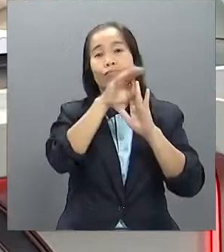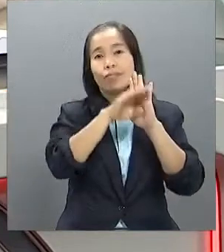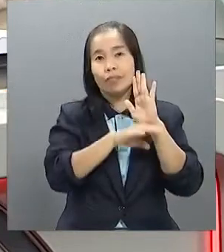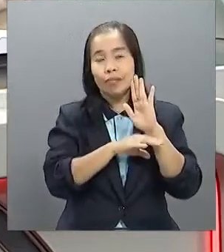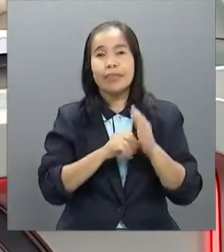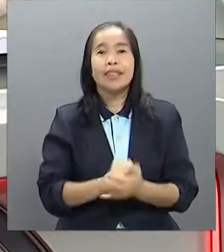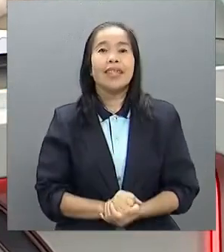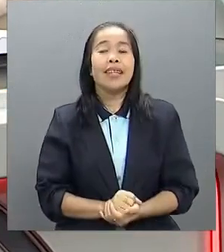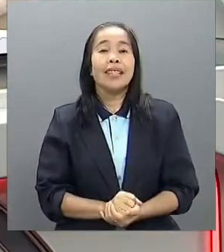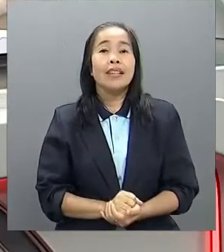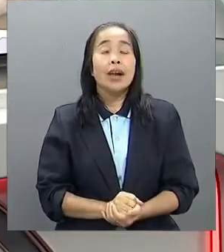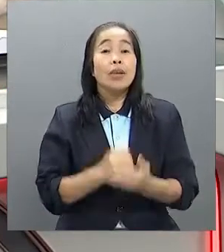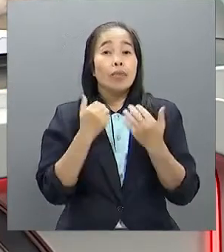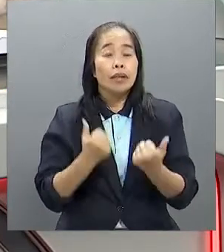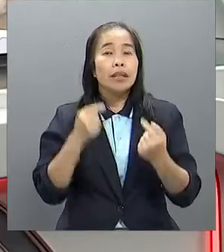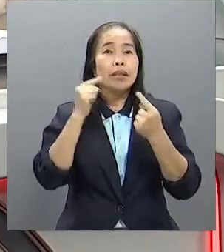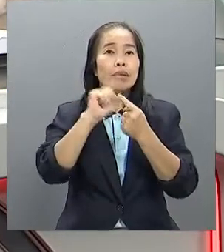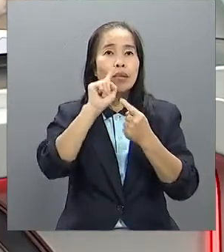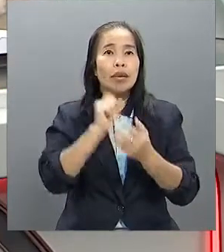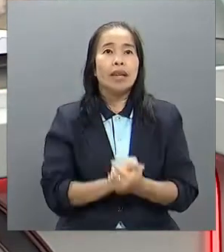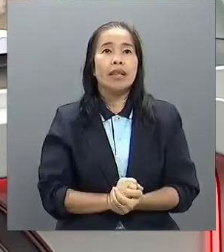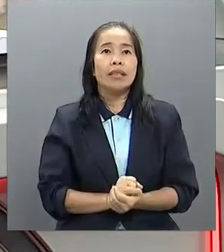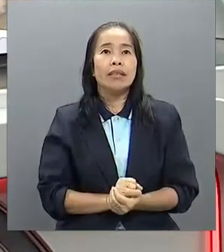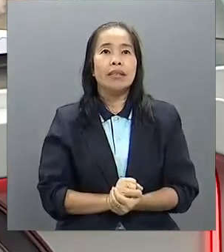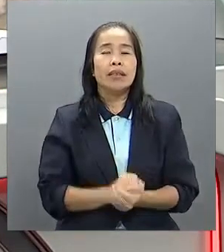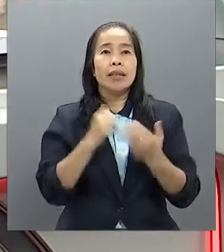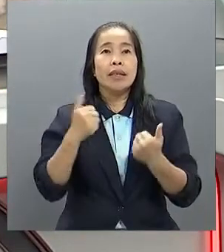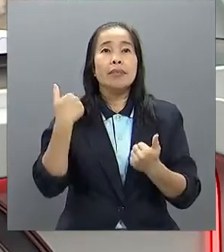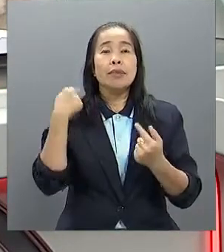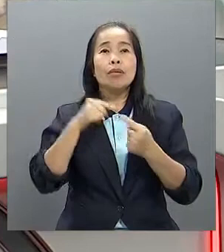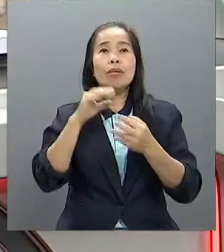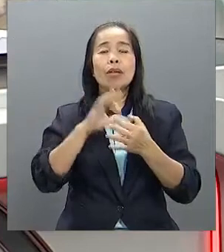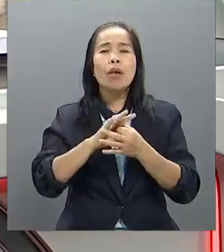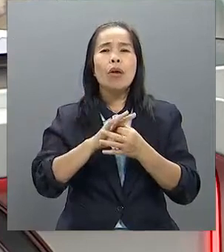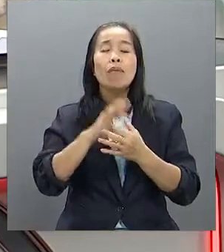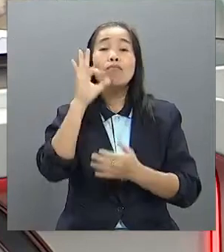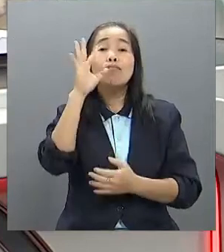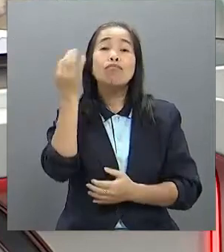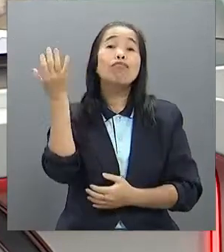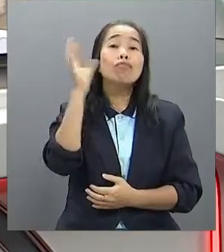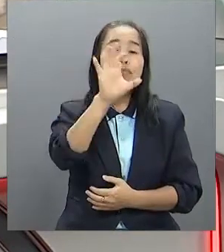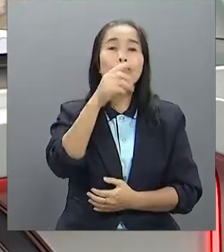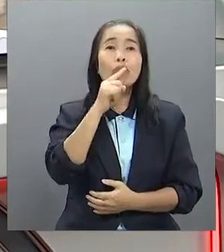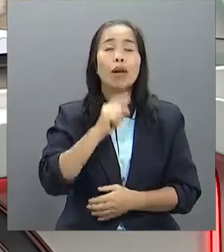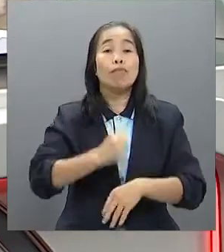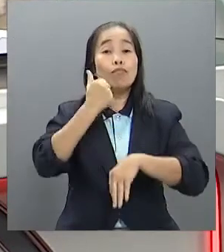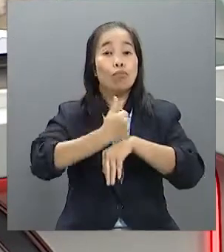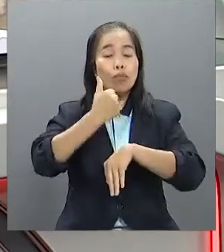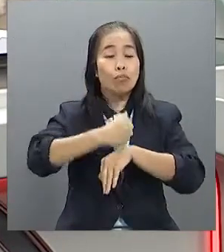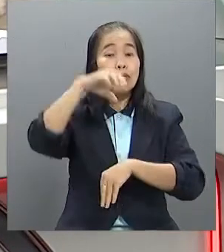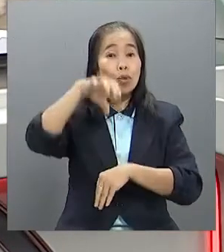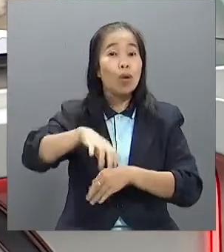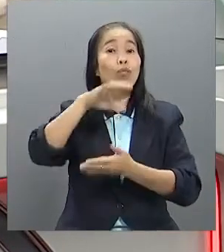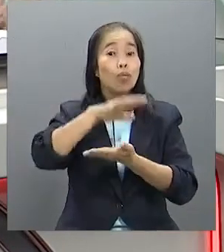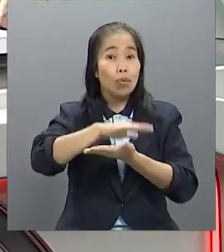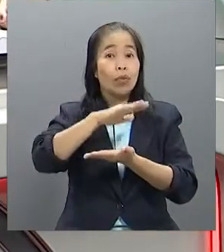นะครับบุหรี่ที่ว่ามีการนำคลิปไปโพสต์ลงในสื่อสังคมออนไลน์นะครับอ้างว่าผู้อำนวยการโรงเรียนแห่งหนึ่งในจังหวัดนครพนม